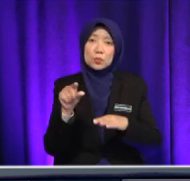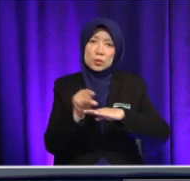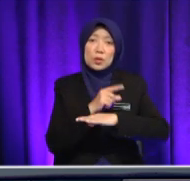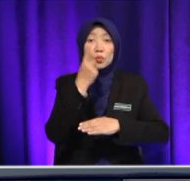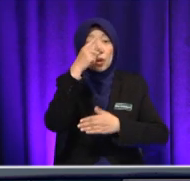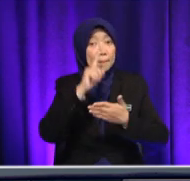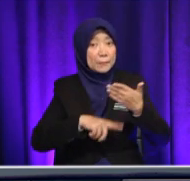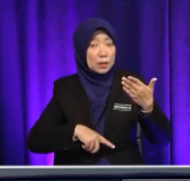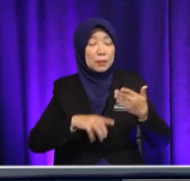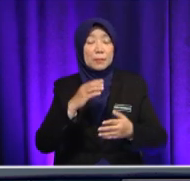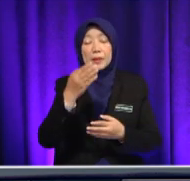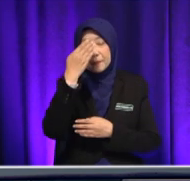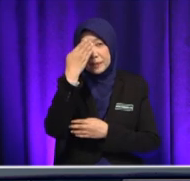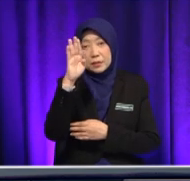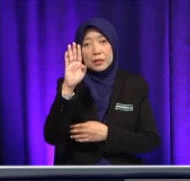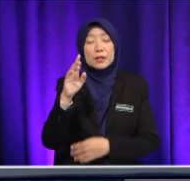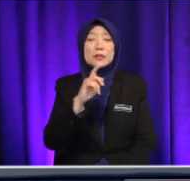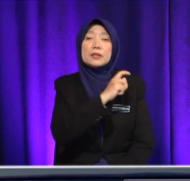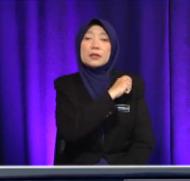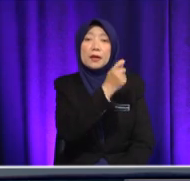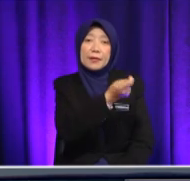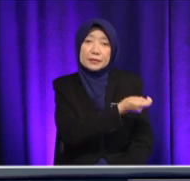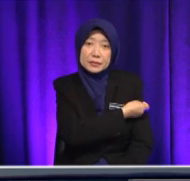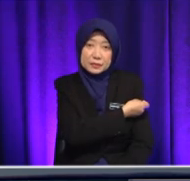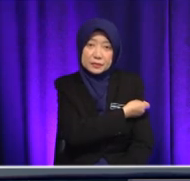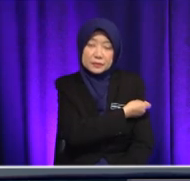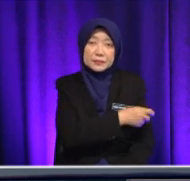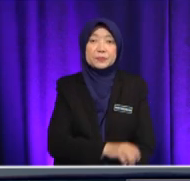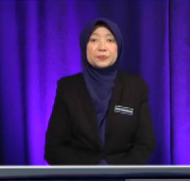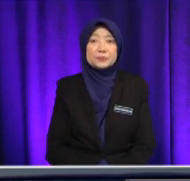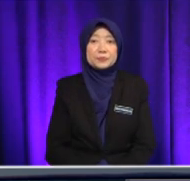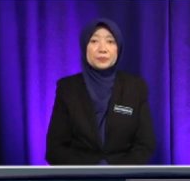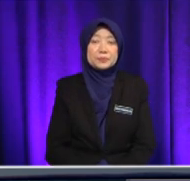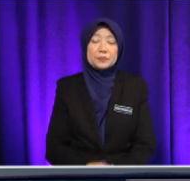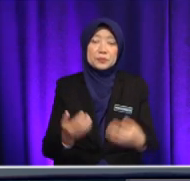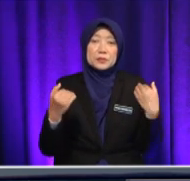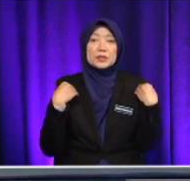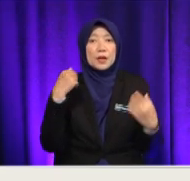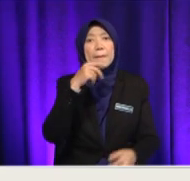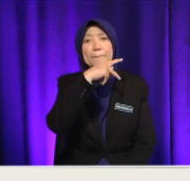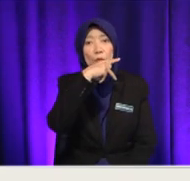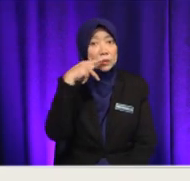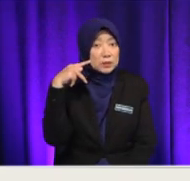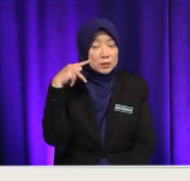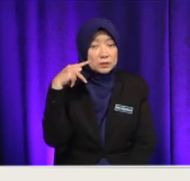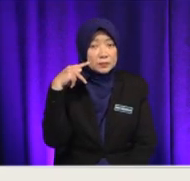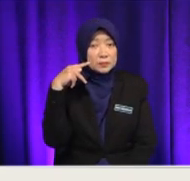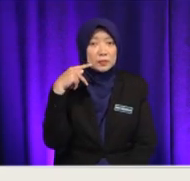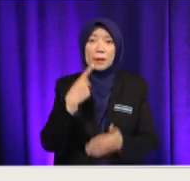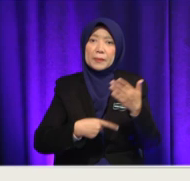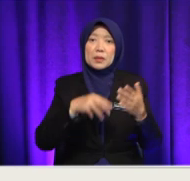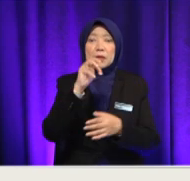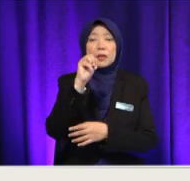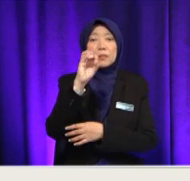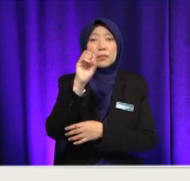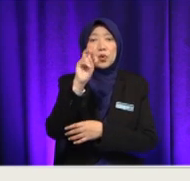tenaga. Ya. Yeah. Okey. Dan kita ada polimer semua jadi yang contoh lain seperti protein. Okey. Monomernya adalah asid